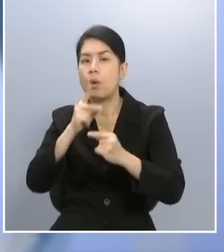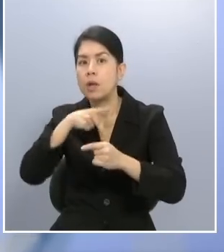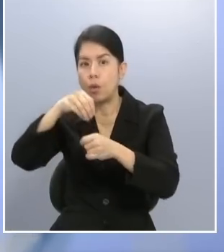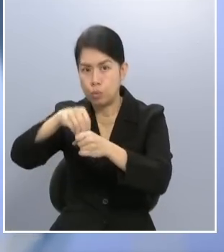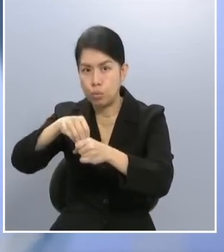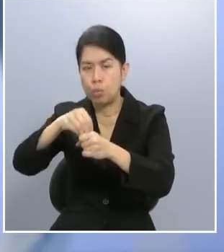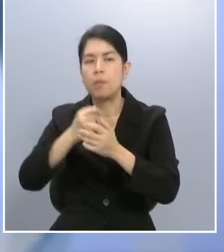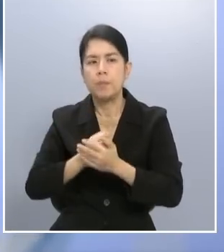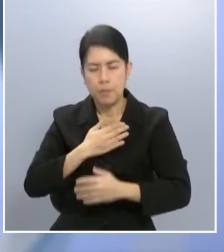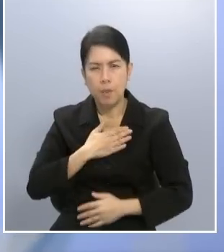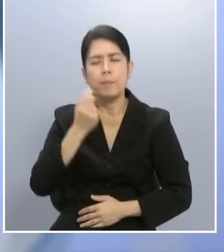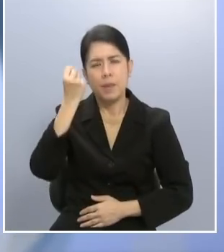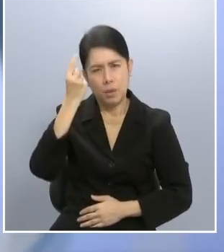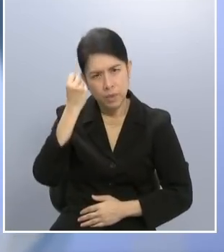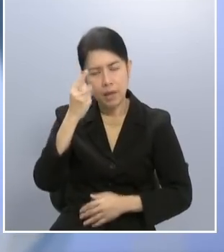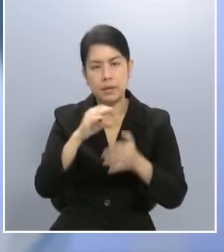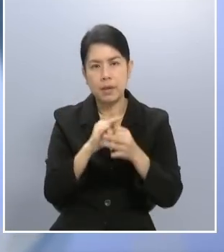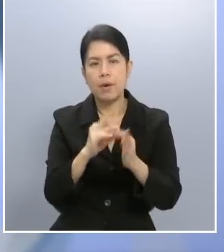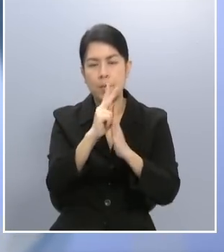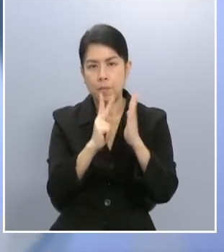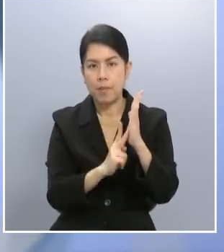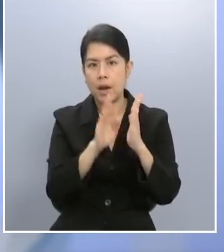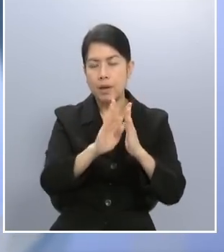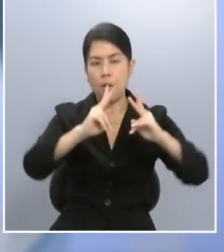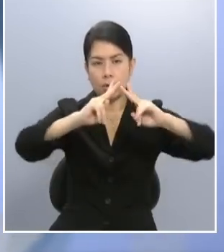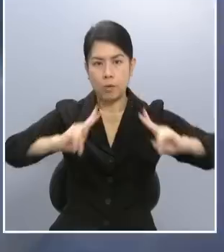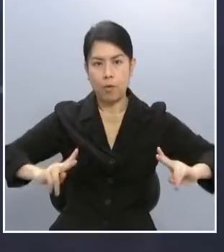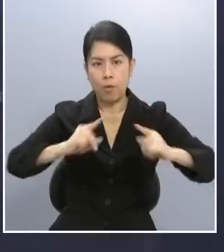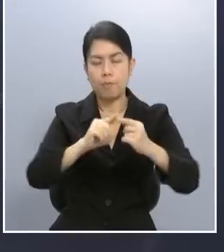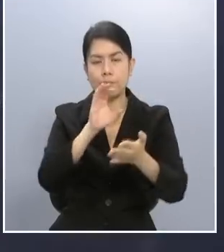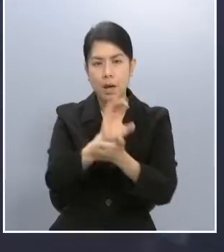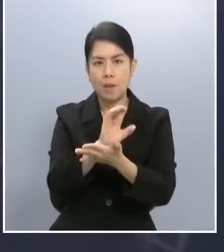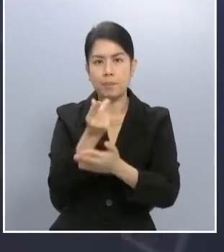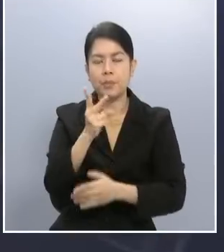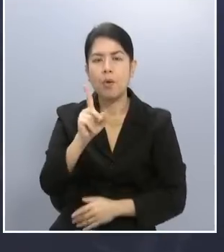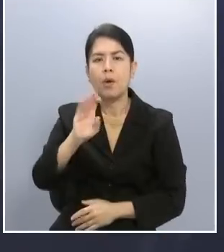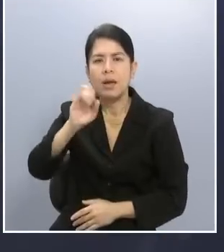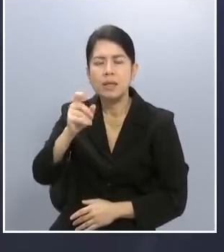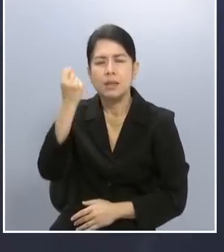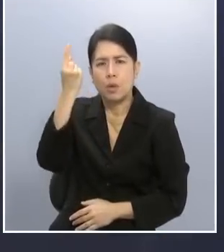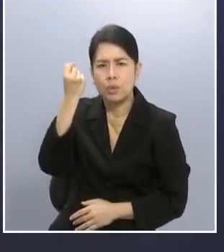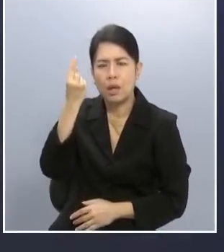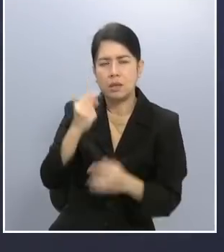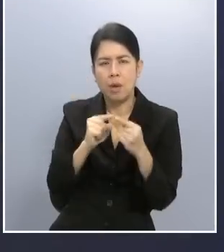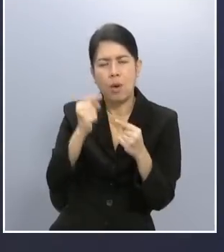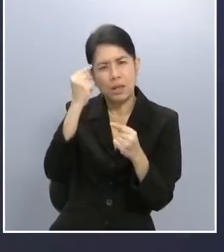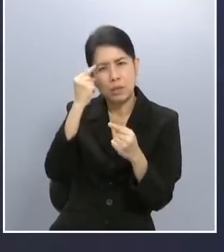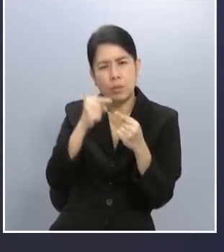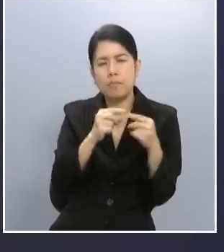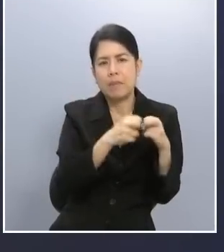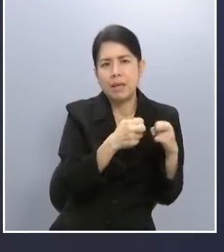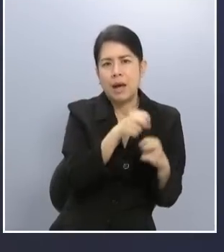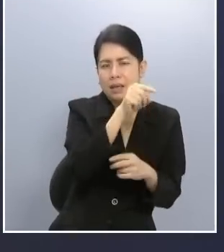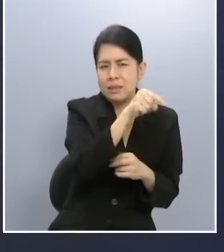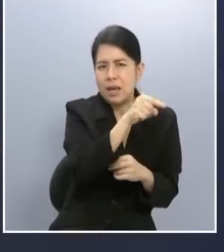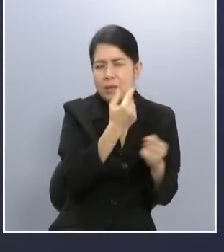ใจคุณบังคับคดีนะเข้าใจว่ากรอบกฎหมายของท่านเป็นยังไงแต่มันจะเอาบริบทของเรื่องนี้กลับไปแก้ไขไปถอดบทเรียน